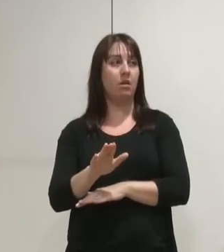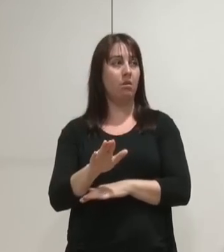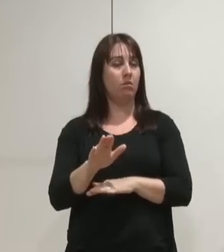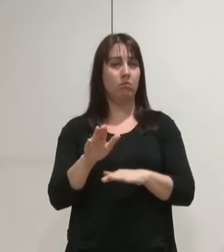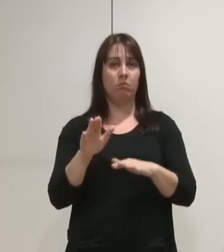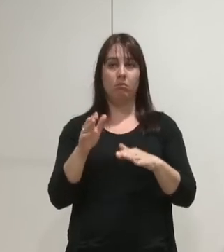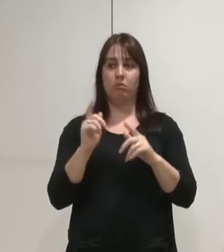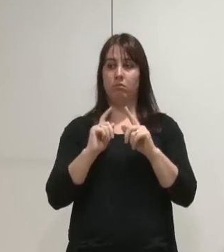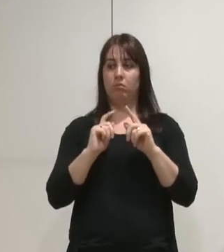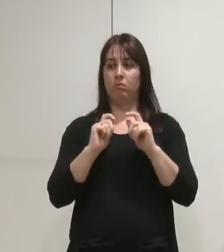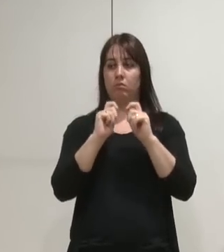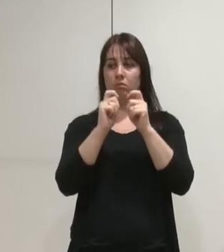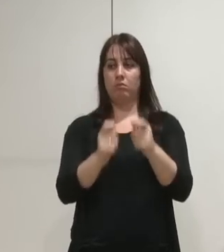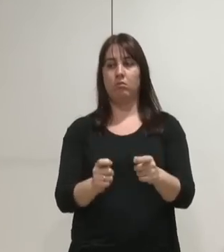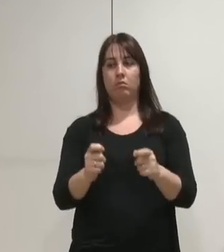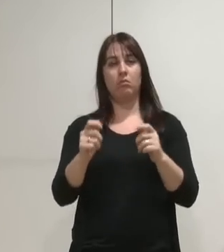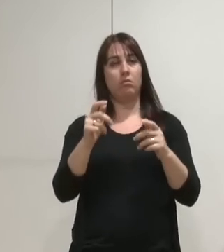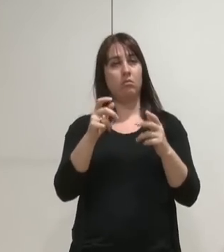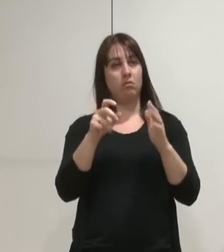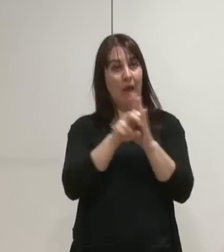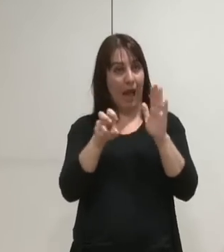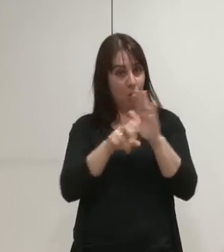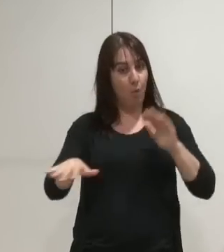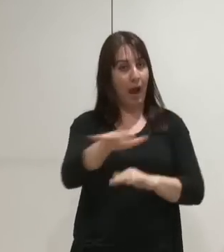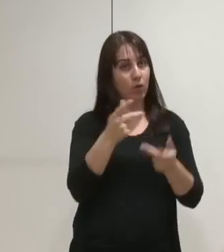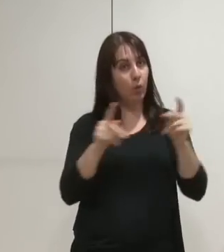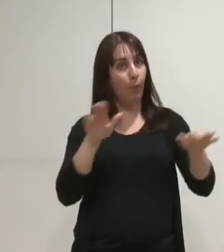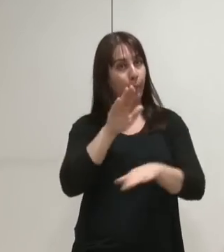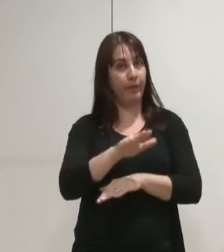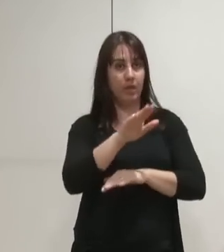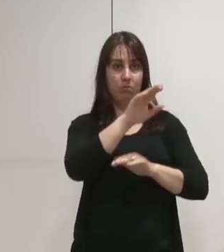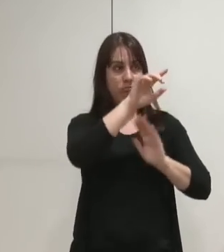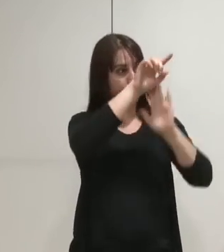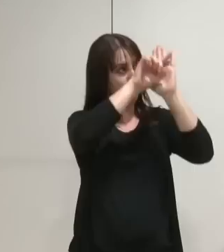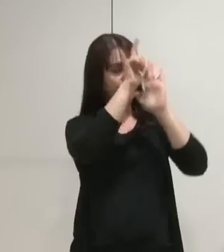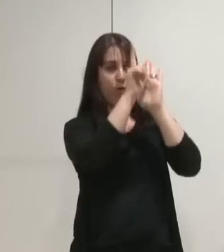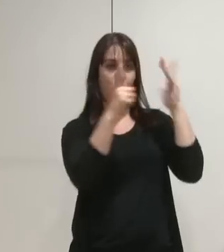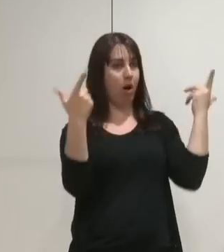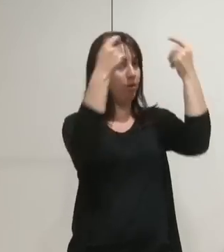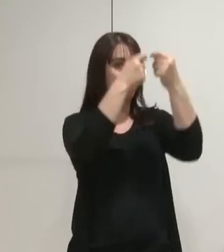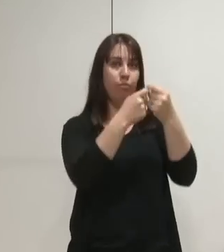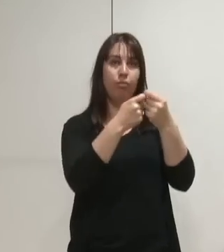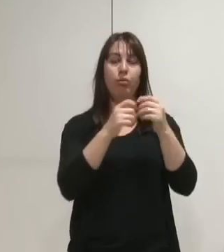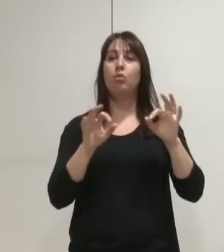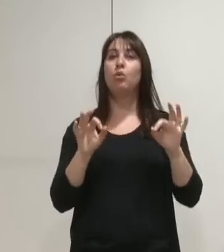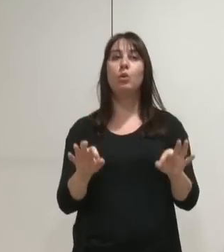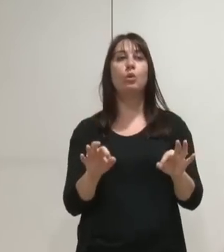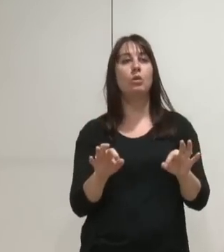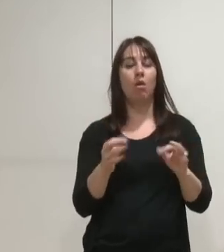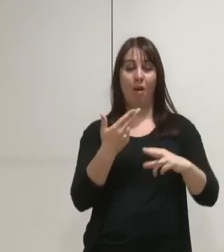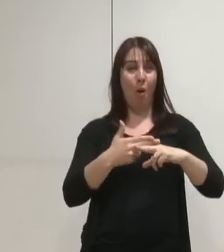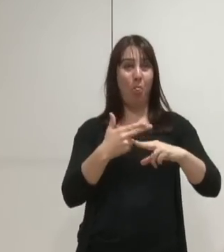maîtrise d'œuvre urbaine et sociale d'agglomération qui rentre dans le cadre de la loi et qui est donc portée comme son nom